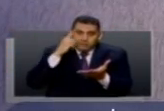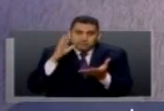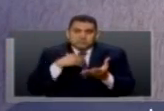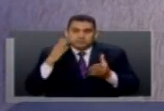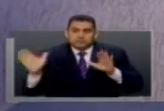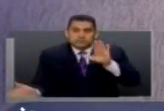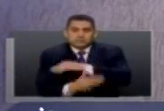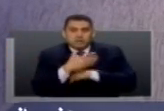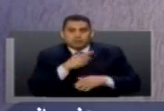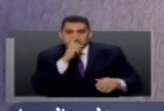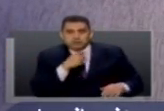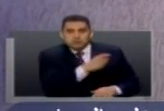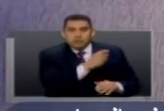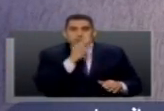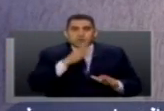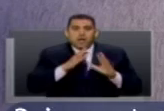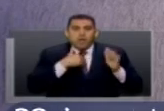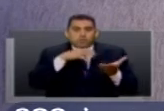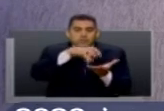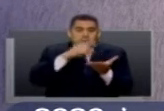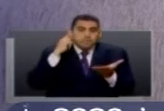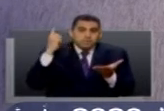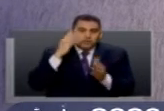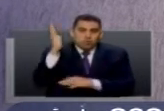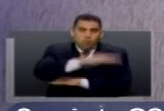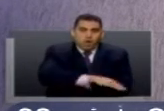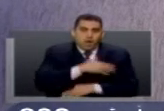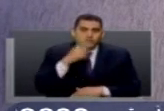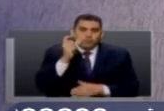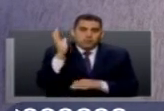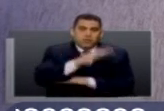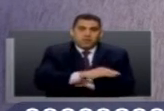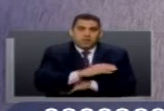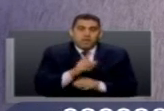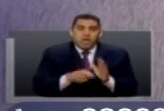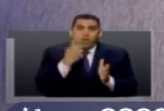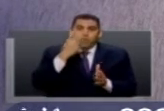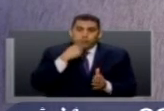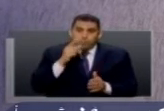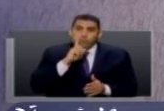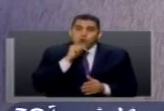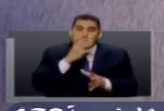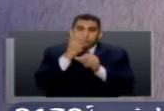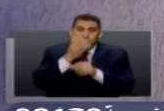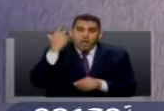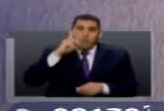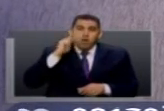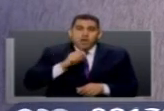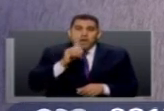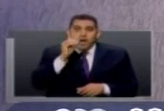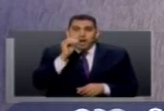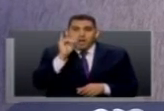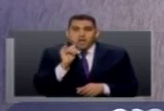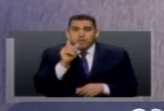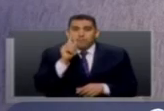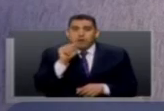للهزيمه الكليه للسقوط لم نسمع ان النبي صلى الله عليه واله وسلم قتل جميع رجال خيبر نعم لم نسمع